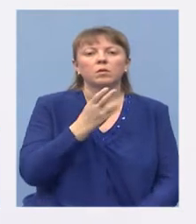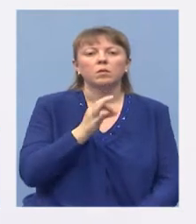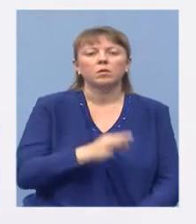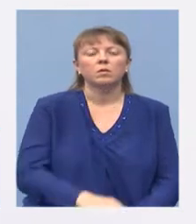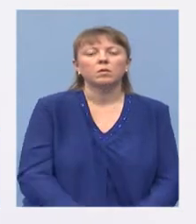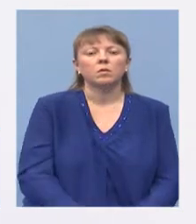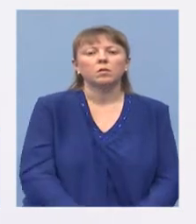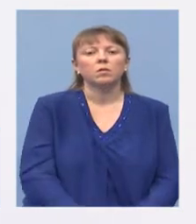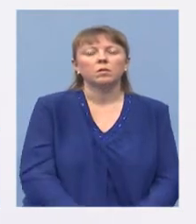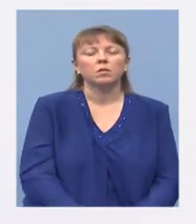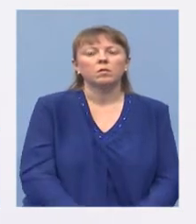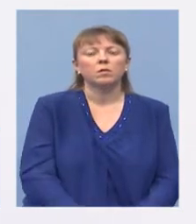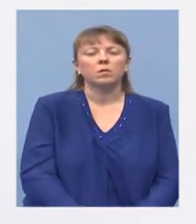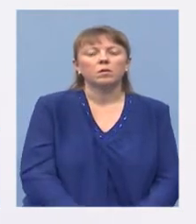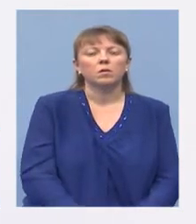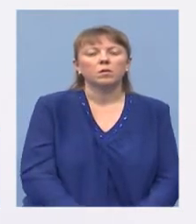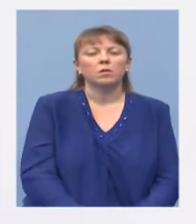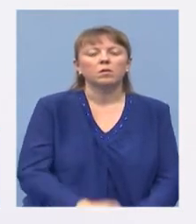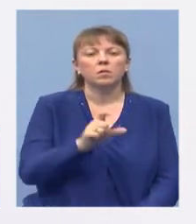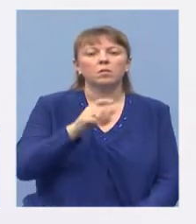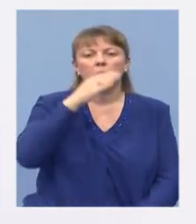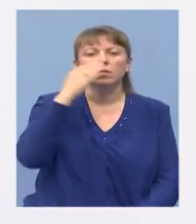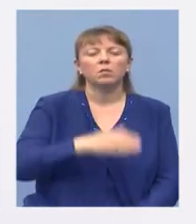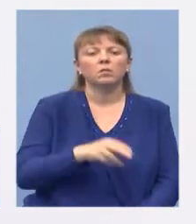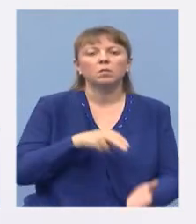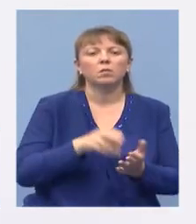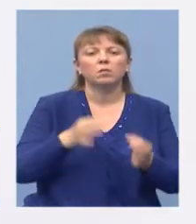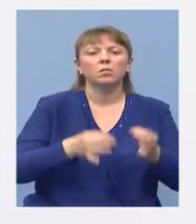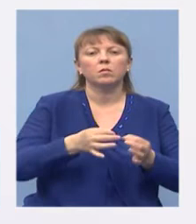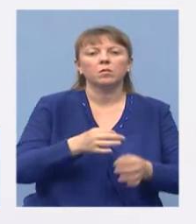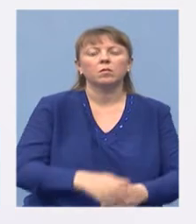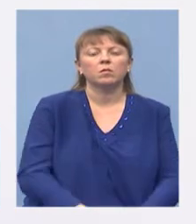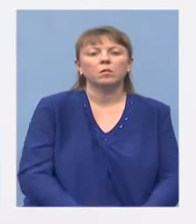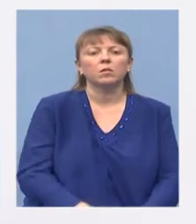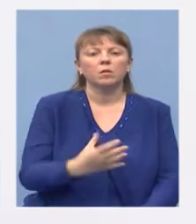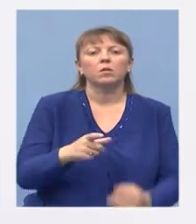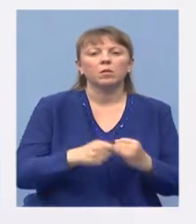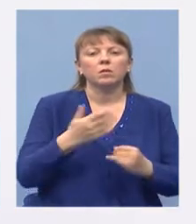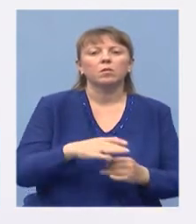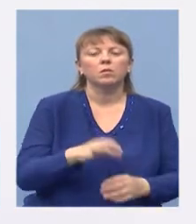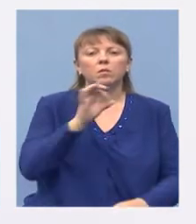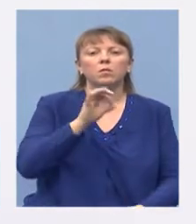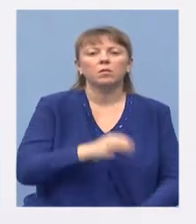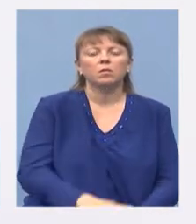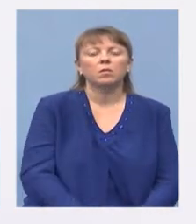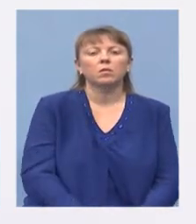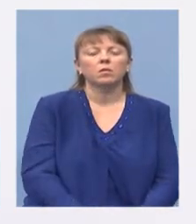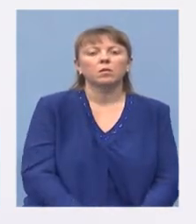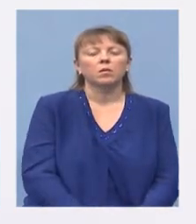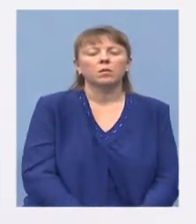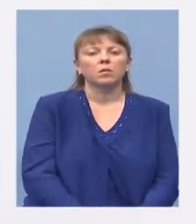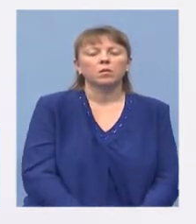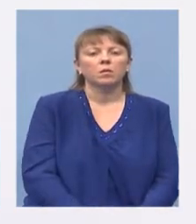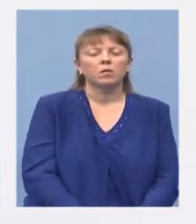проблема возникает в чем? Например, многие граждане у нас сейчас проходят судебные тяжбы по поводу земельных вопросов. Угу. Например, вы изготовили,